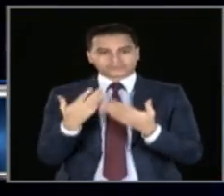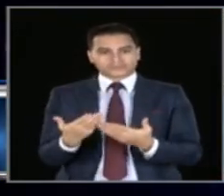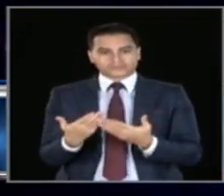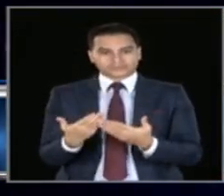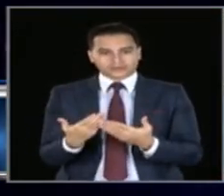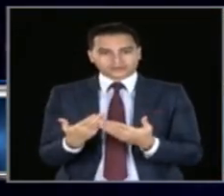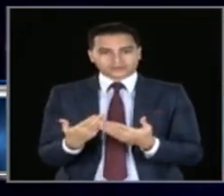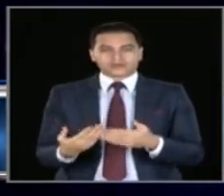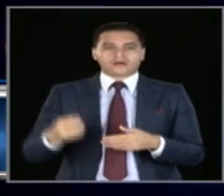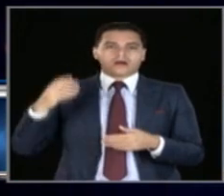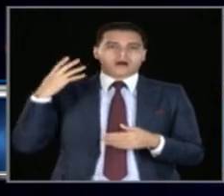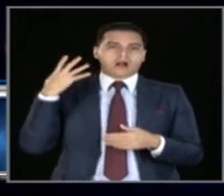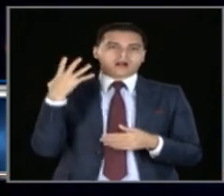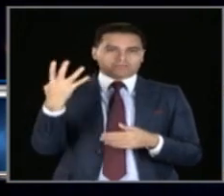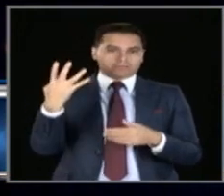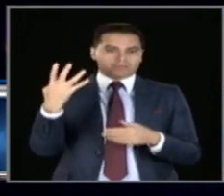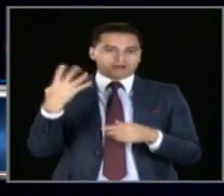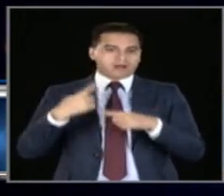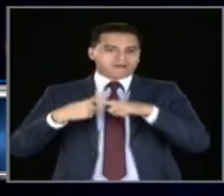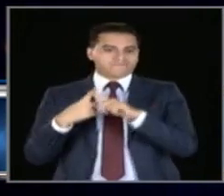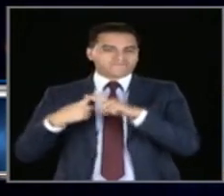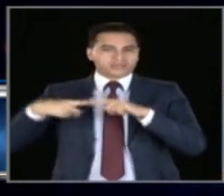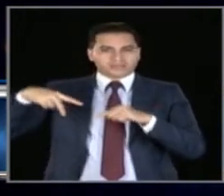حل المساله الاتيه،